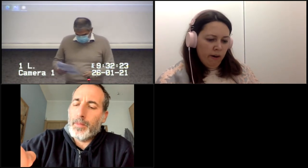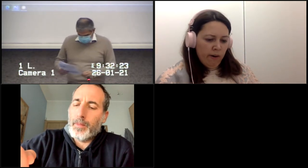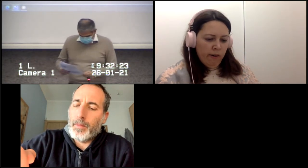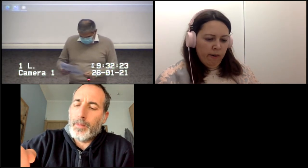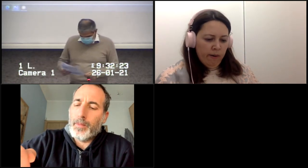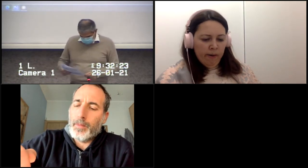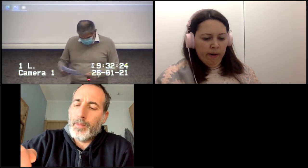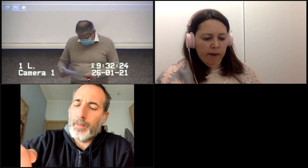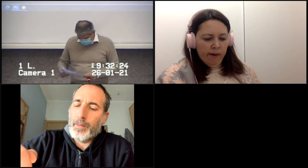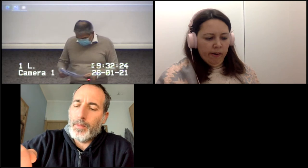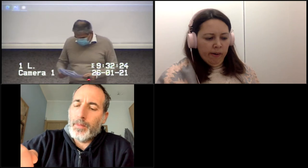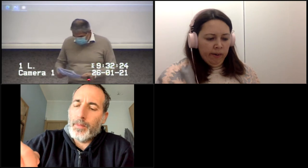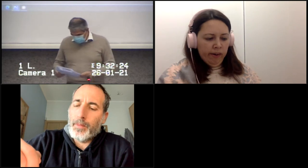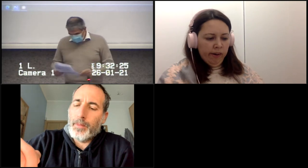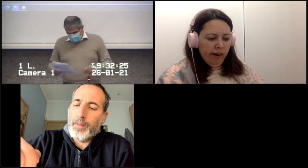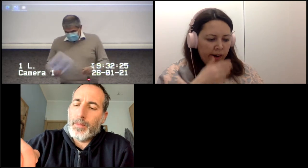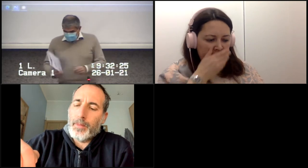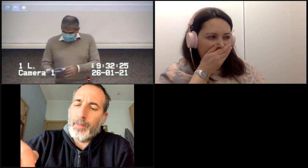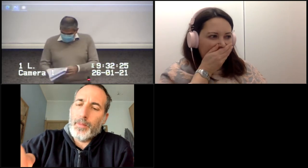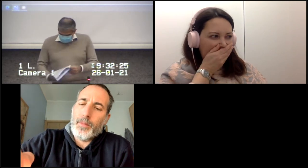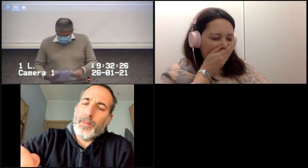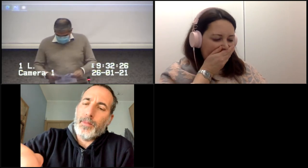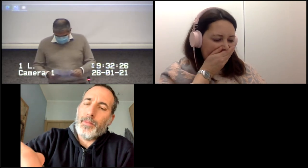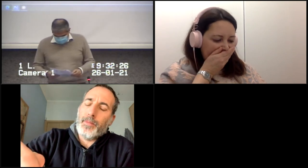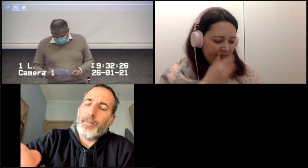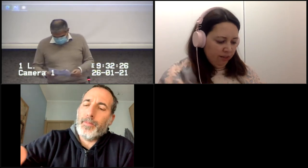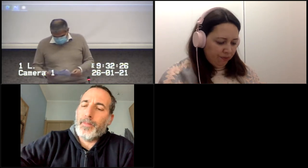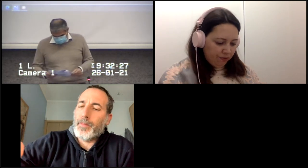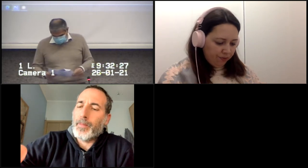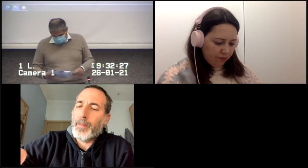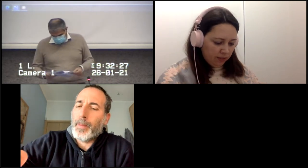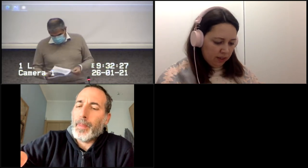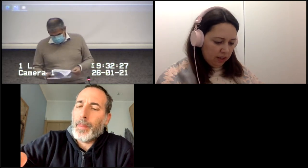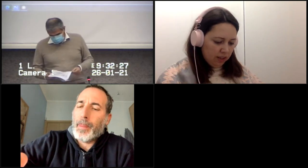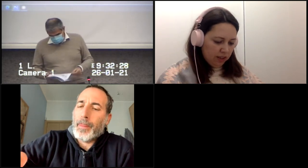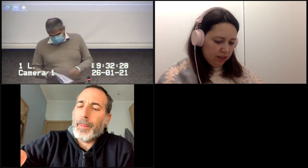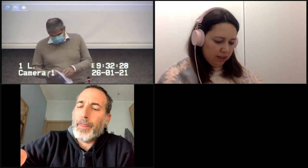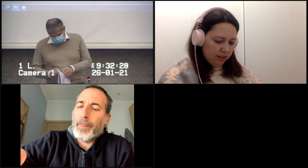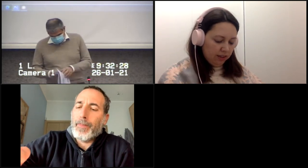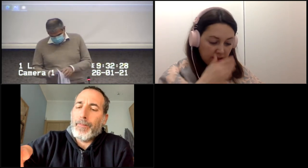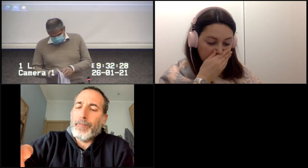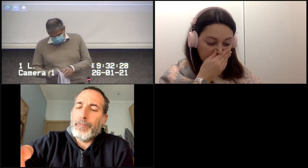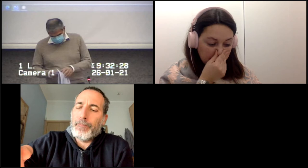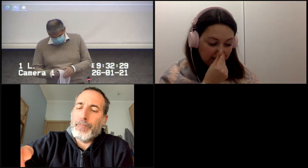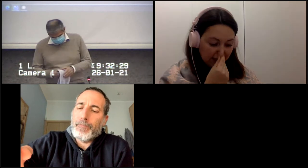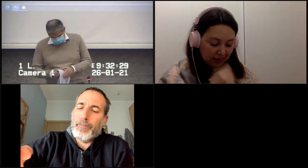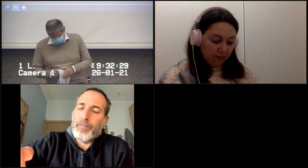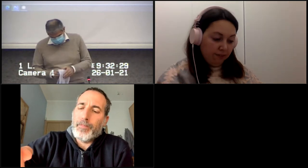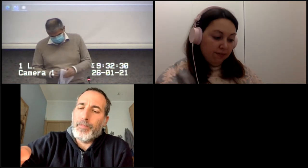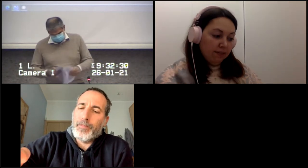drenaggio urbano sostenibile. Poi l'altra è quella legata